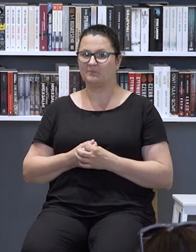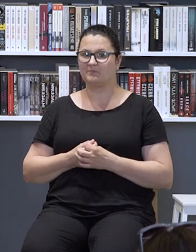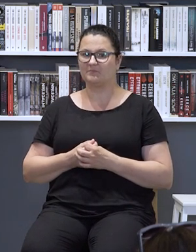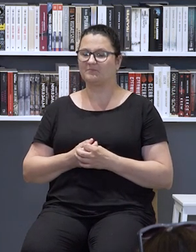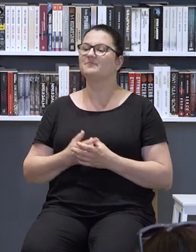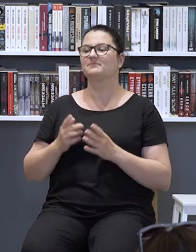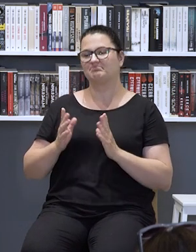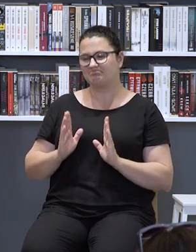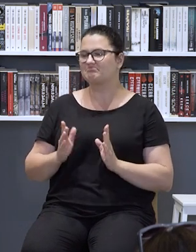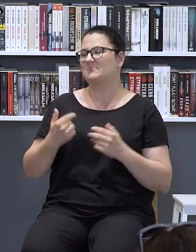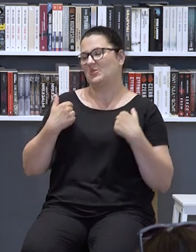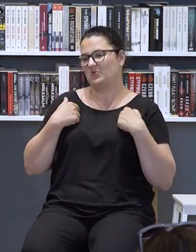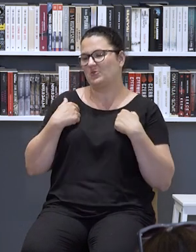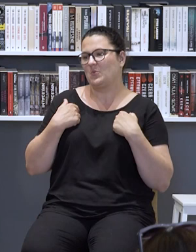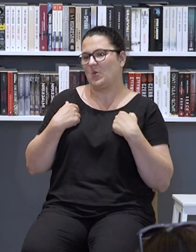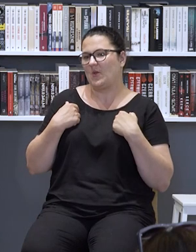To ja właściwie